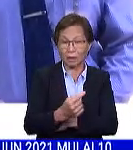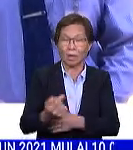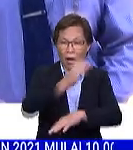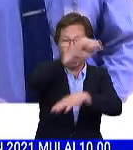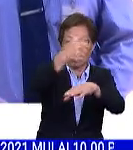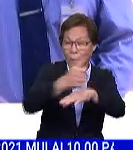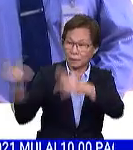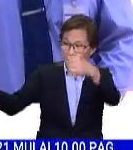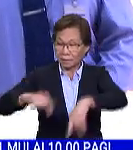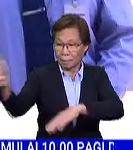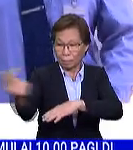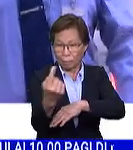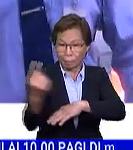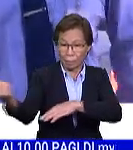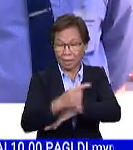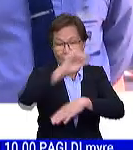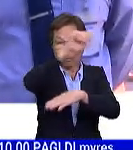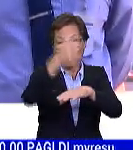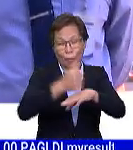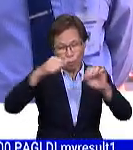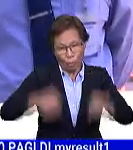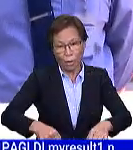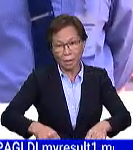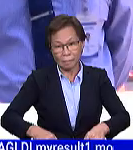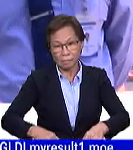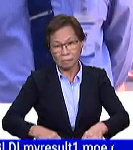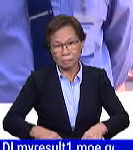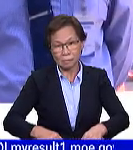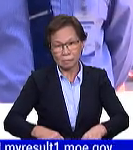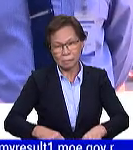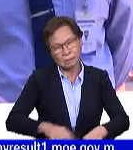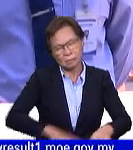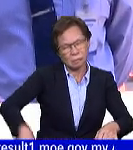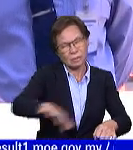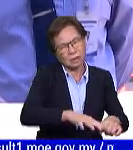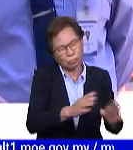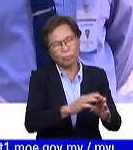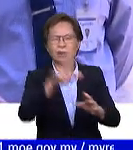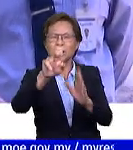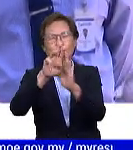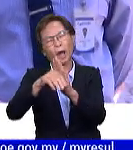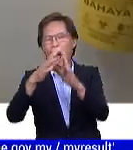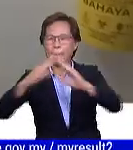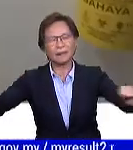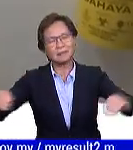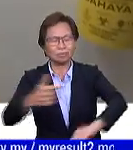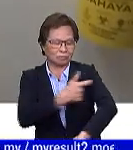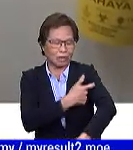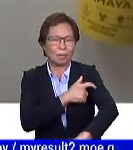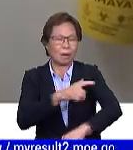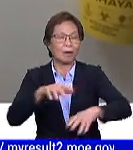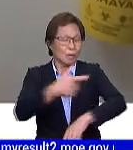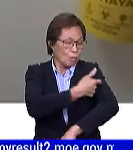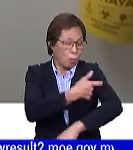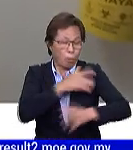appointment, boleh menyelesaikan lebih kurang setengah jam lah. Penerima